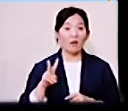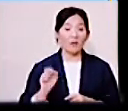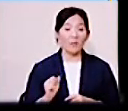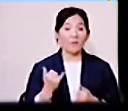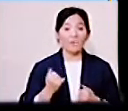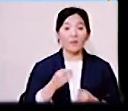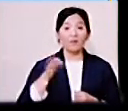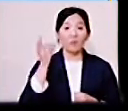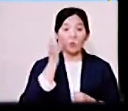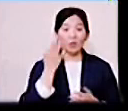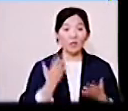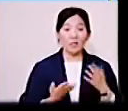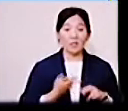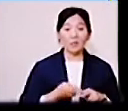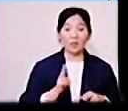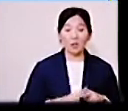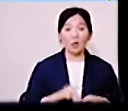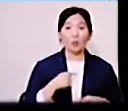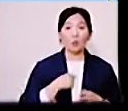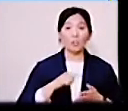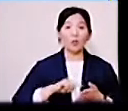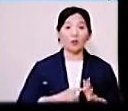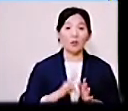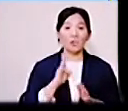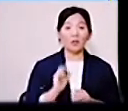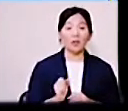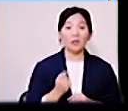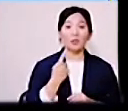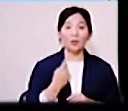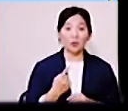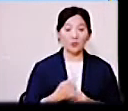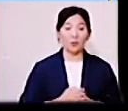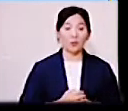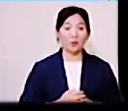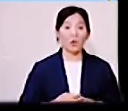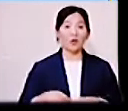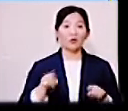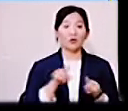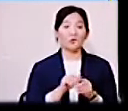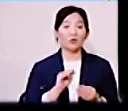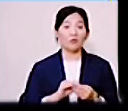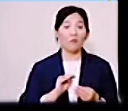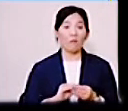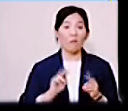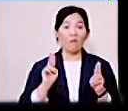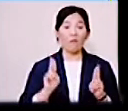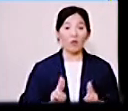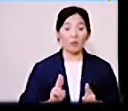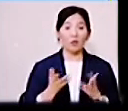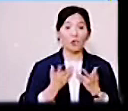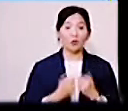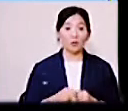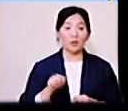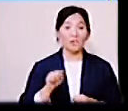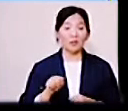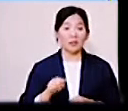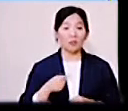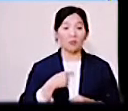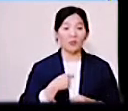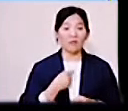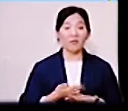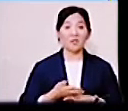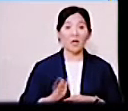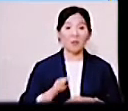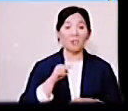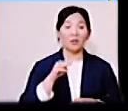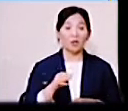вспомним. Раз моноаудиофайла мы умножаем на 1. Та же самая формула для расчета. Здесь мы выделяем